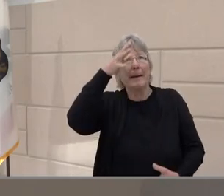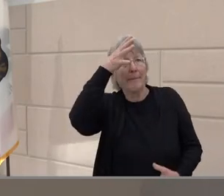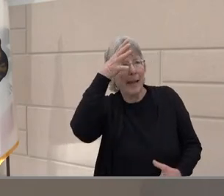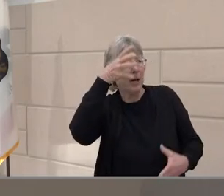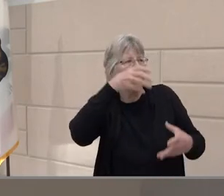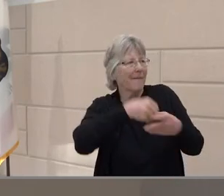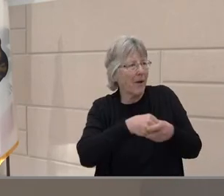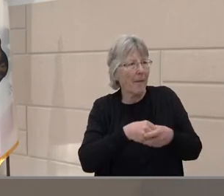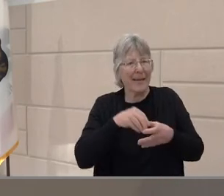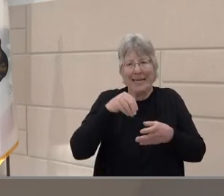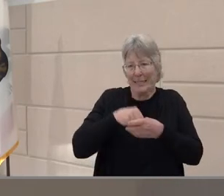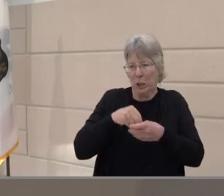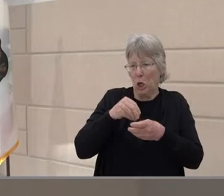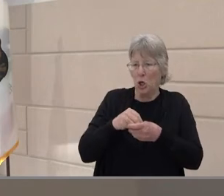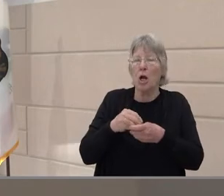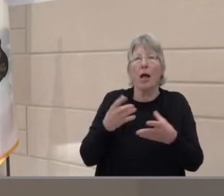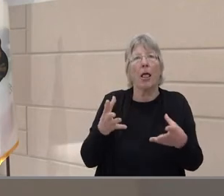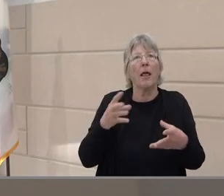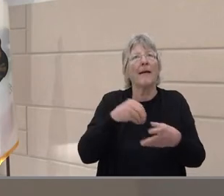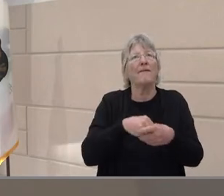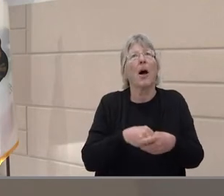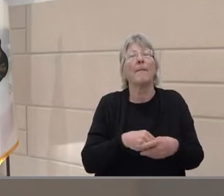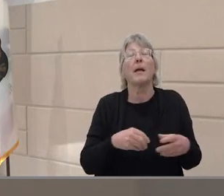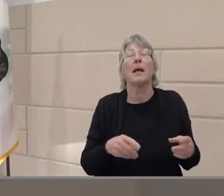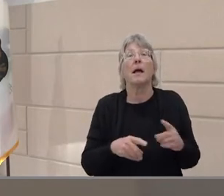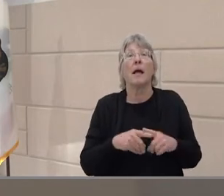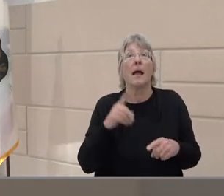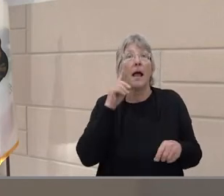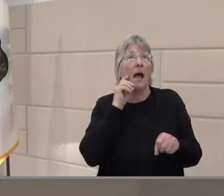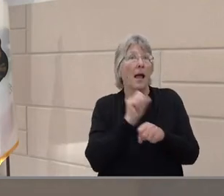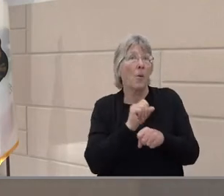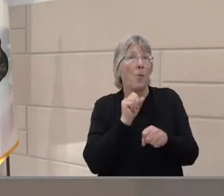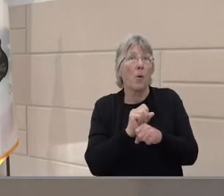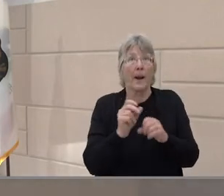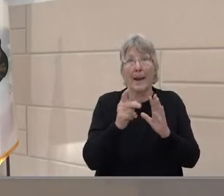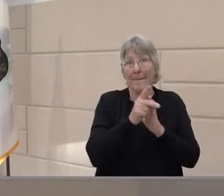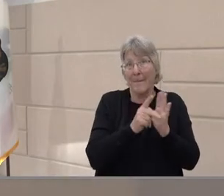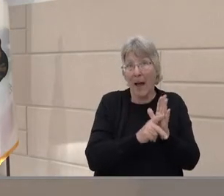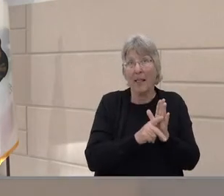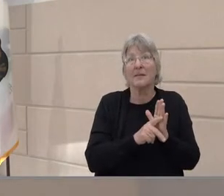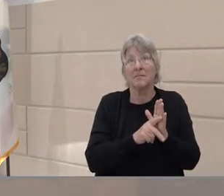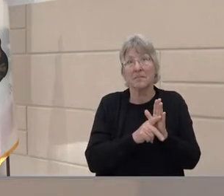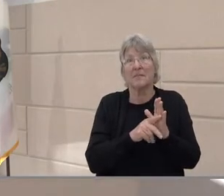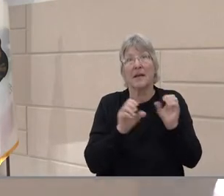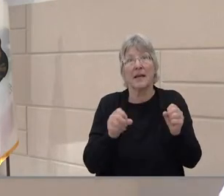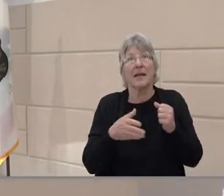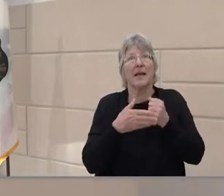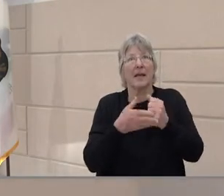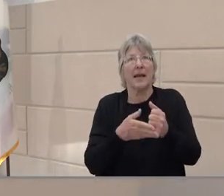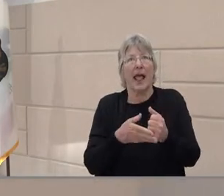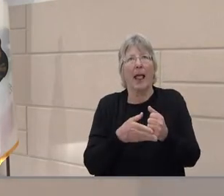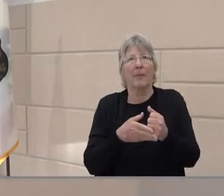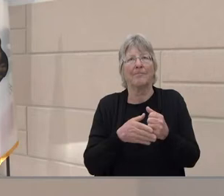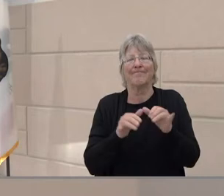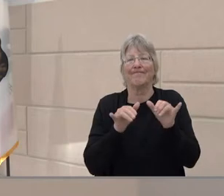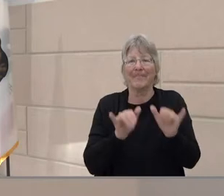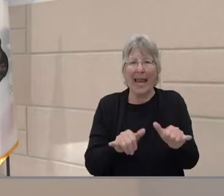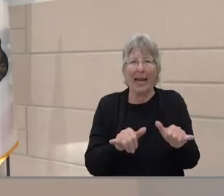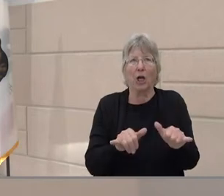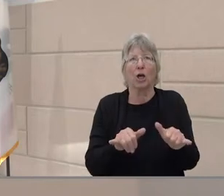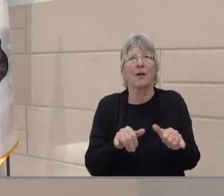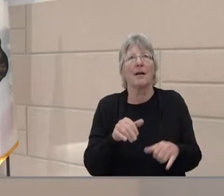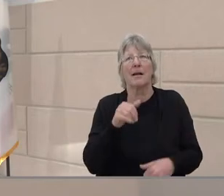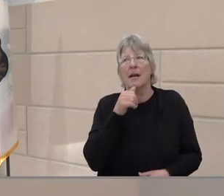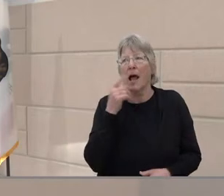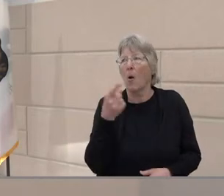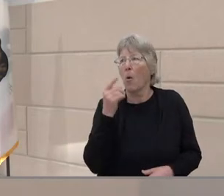លគ្នាដែលយើងតាក់ទាញការរួមចំណាយពីមេដាបេដាហើយការបង្កើតជាច្បាប់នឹ